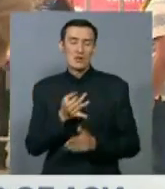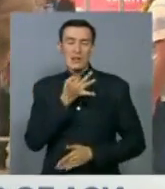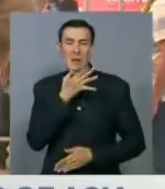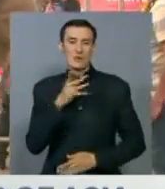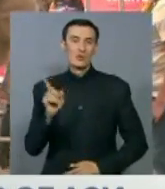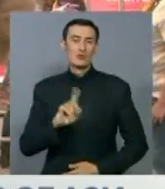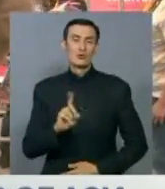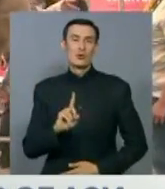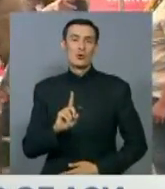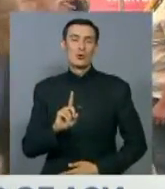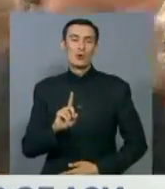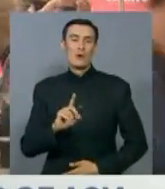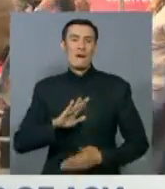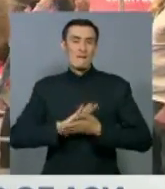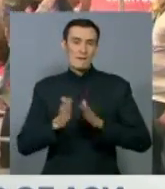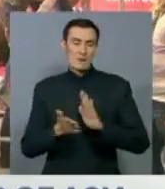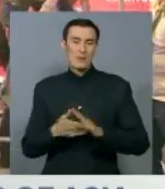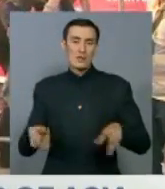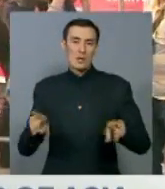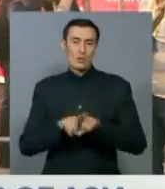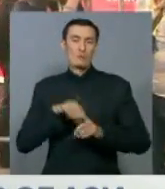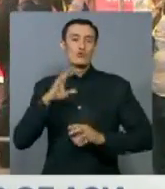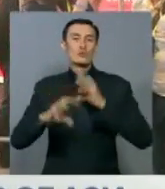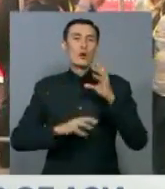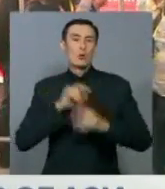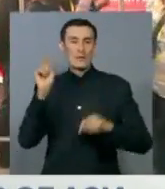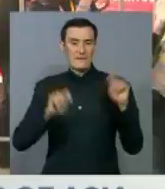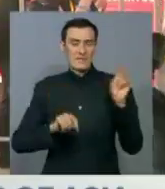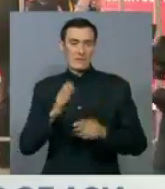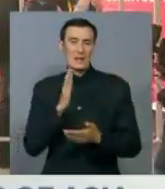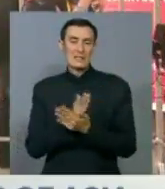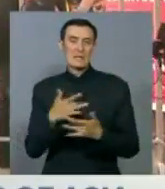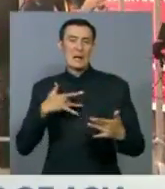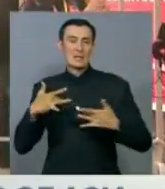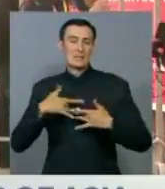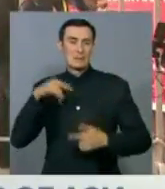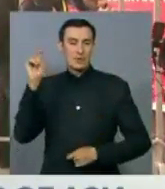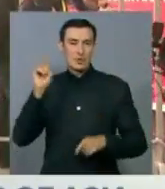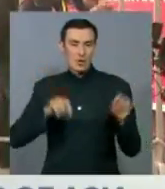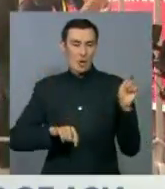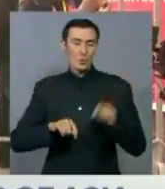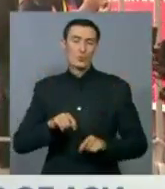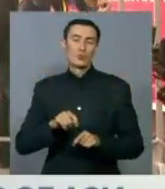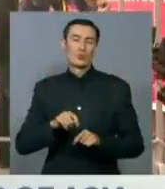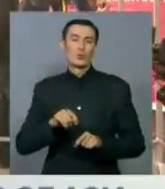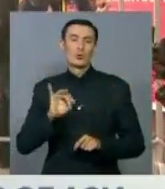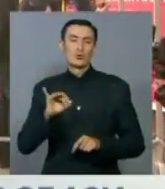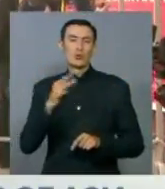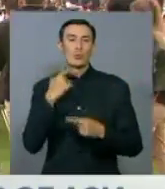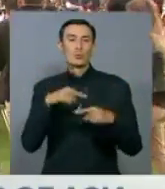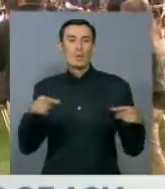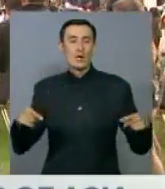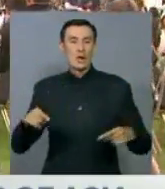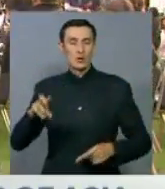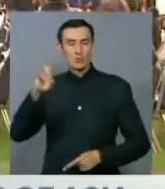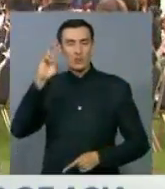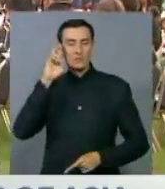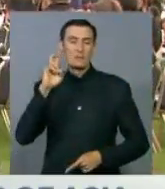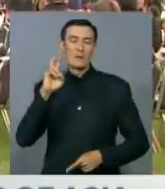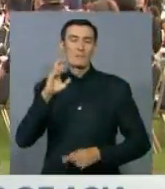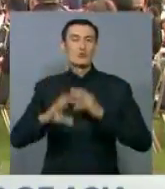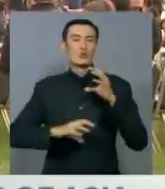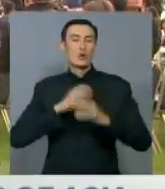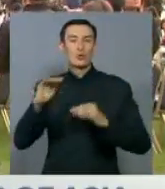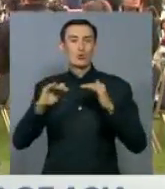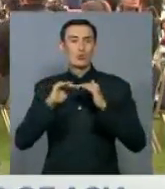что формат такой, международный фестиваль, да, то есть приезжают артисты из других стран. Во-первых,